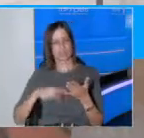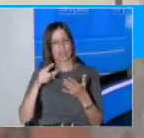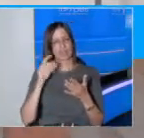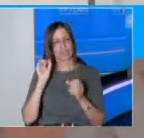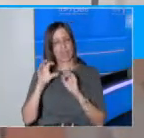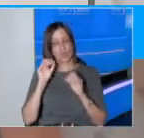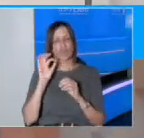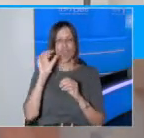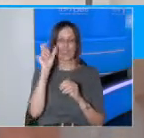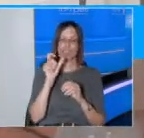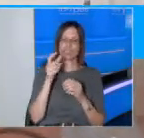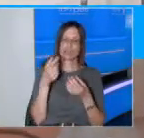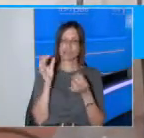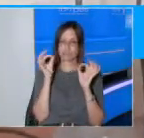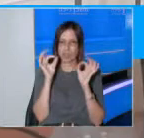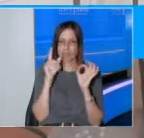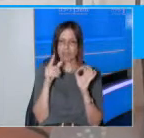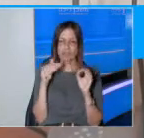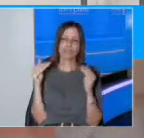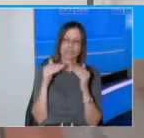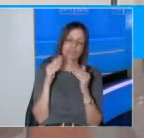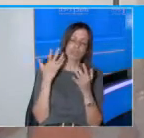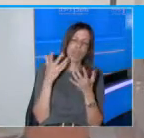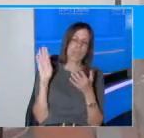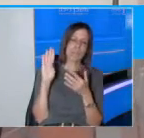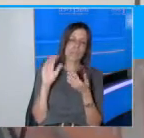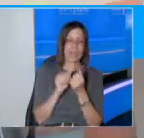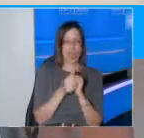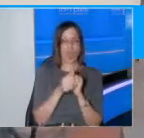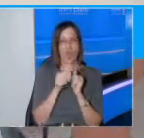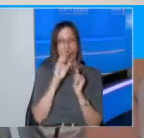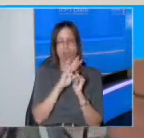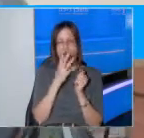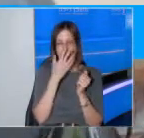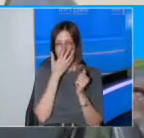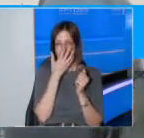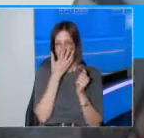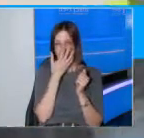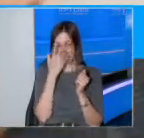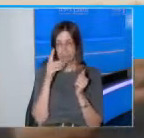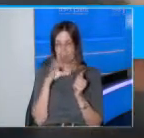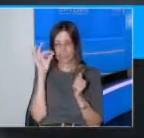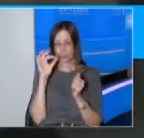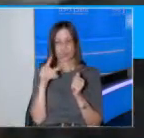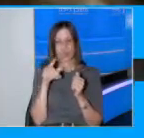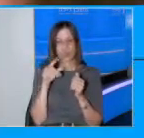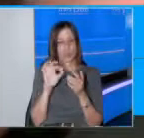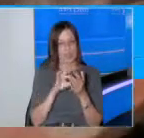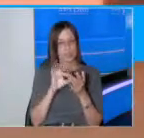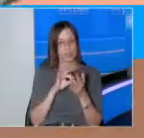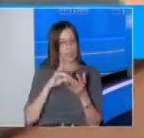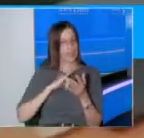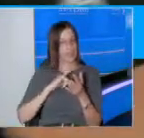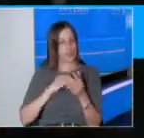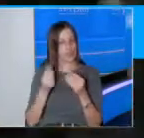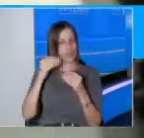שהם אנשים ספציפיים שהיו רלוונטיים או לנתניהו או לוואלה. ולראיה מצאו, יעל, מצאו תכתובות מעניינות נוספות